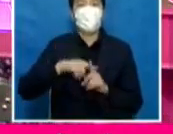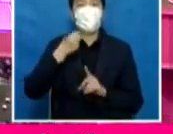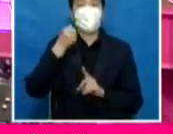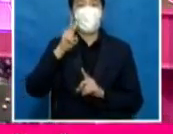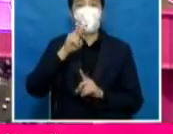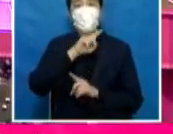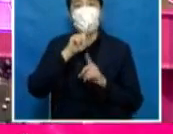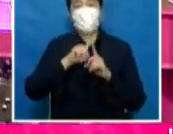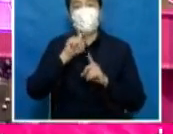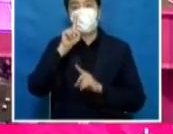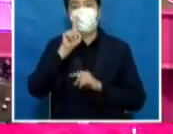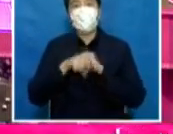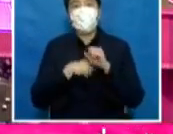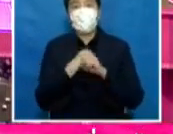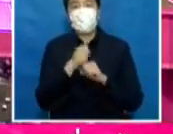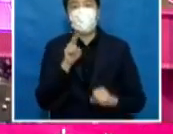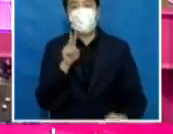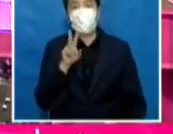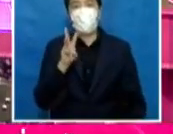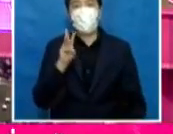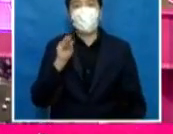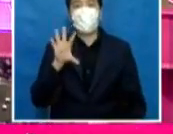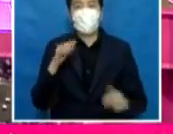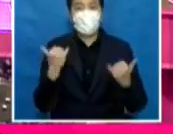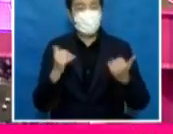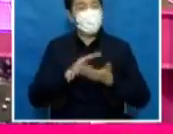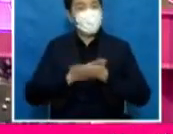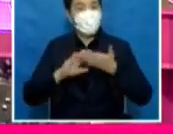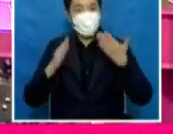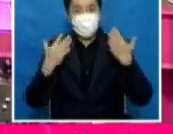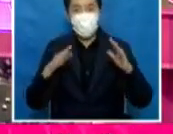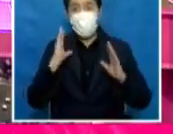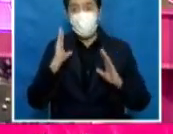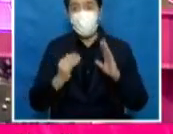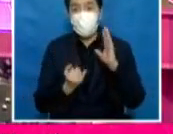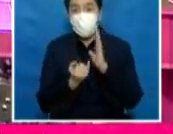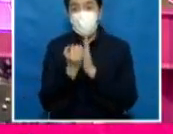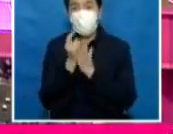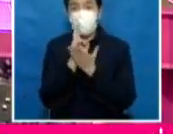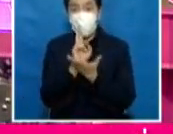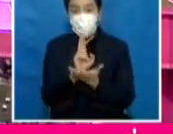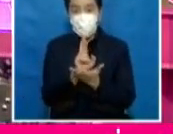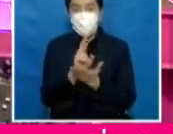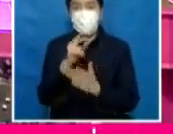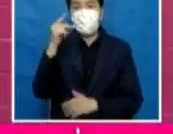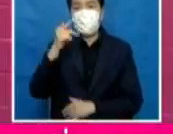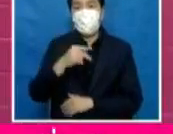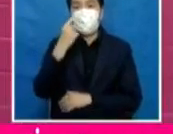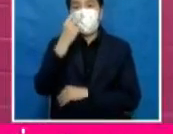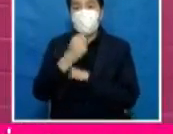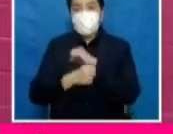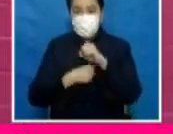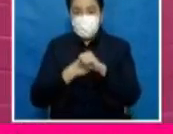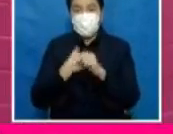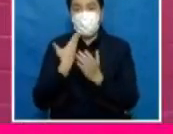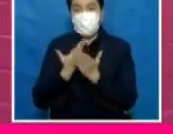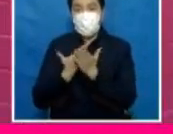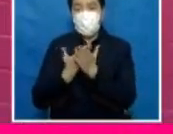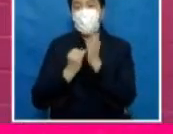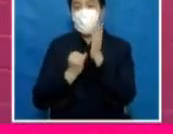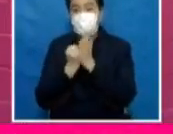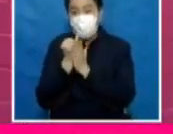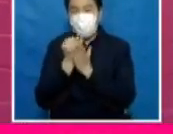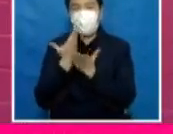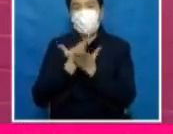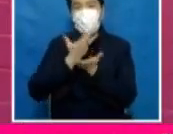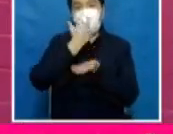คม2565เสร็จสิ้นแล้วครับสำหรับผู้ที่ถูกรางวัลสลากออมสินพิเศษ2ปีธนาคารจะโอนเงินเข้าบัญชี